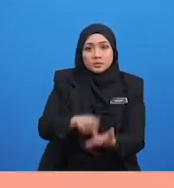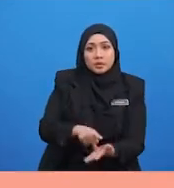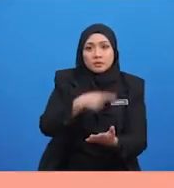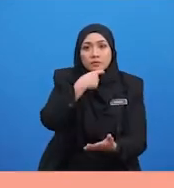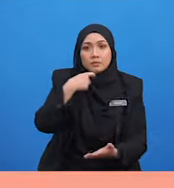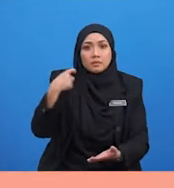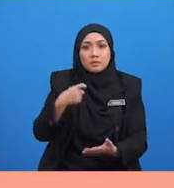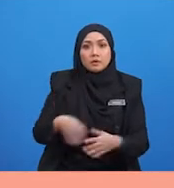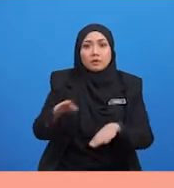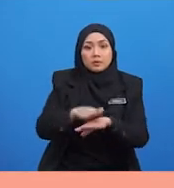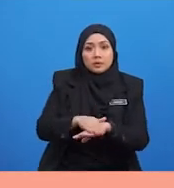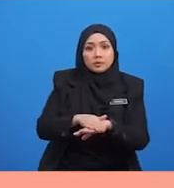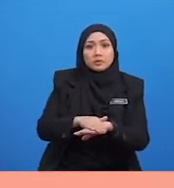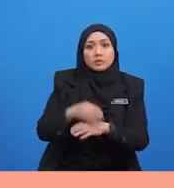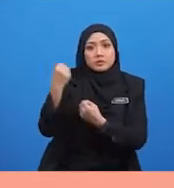sukan.